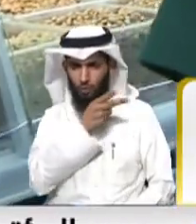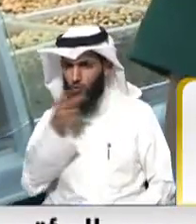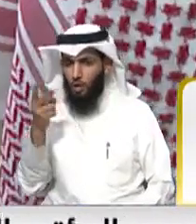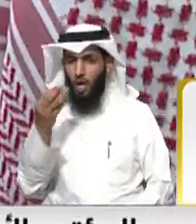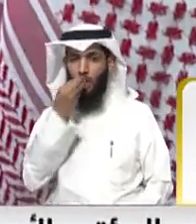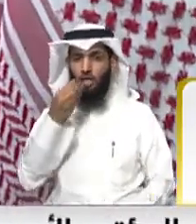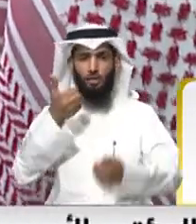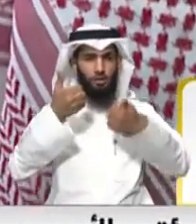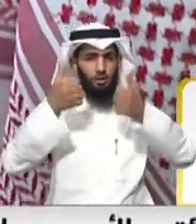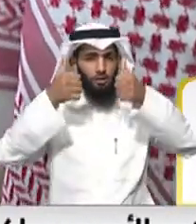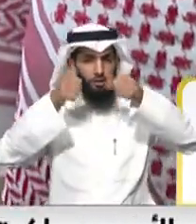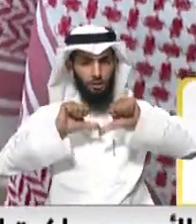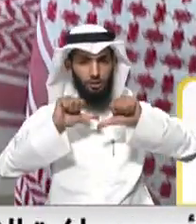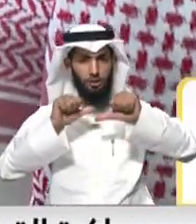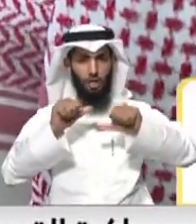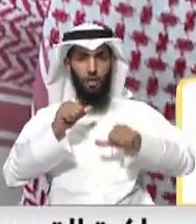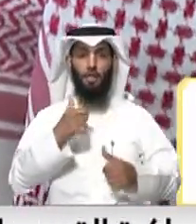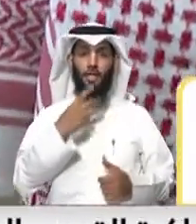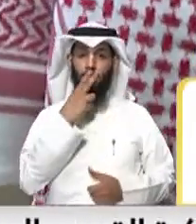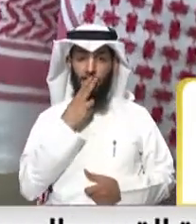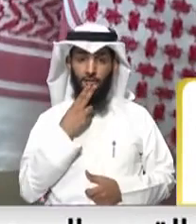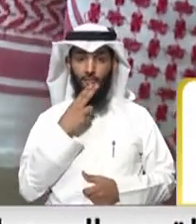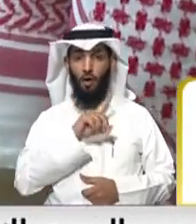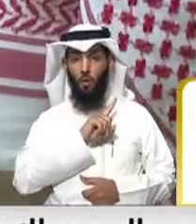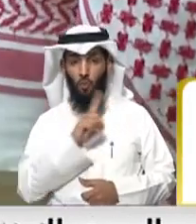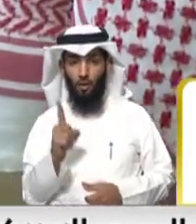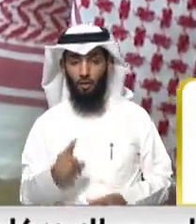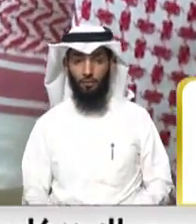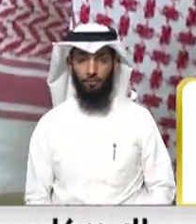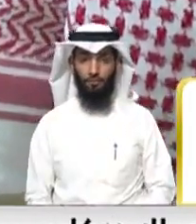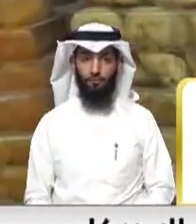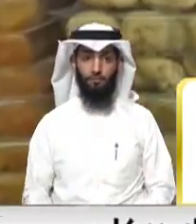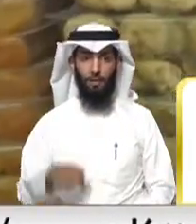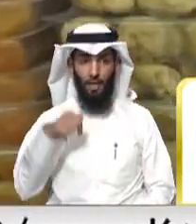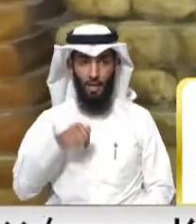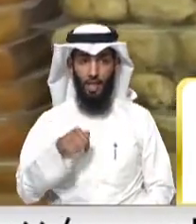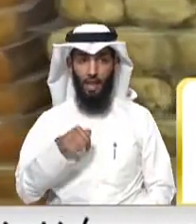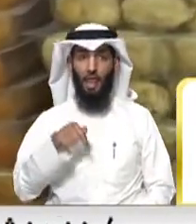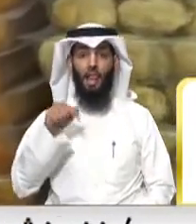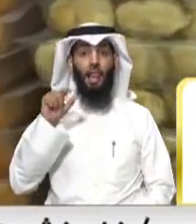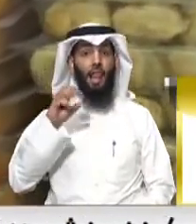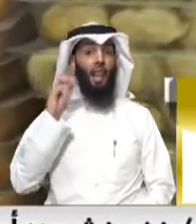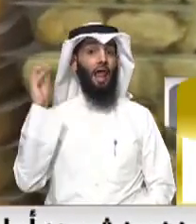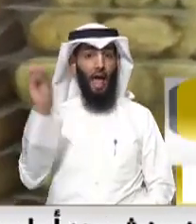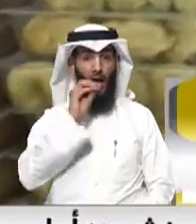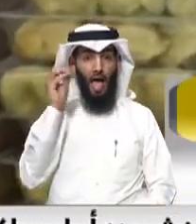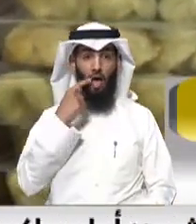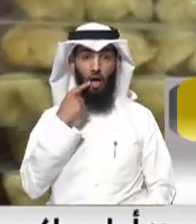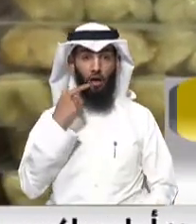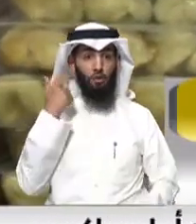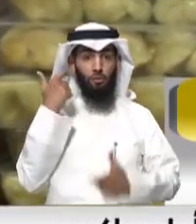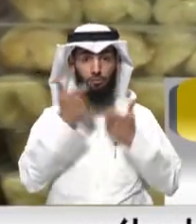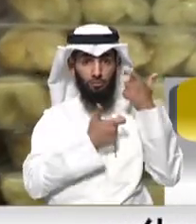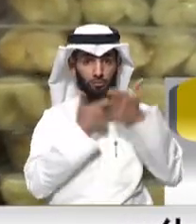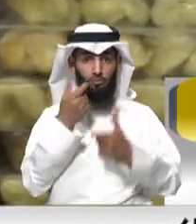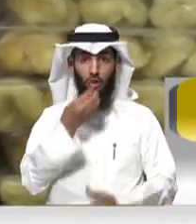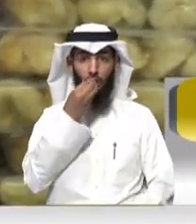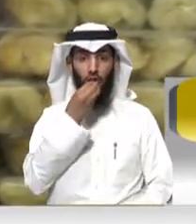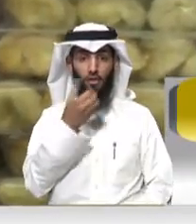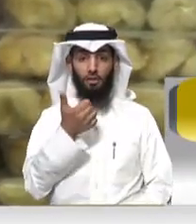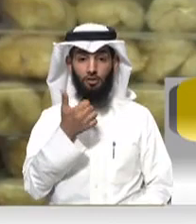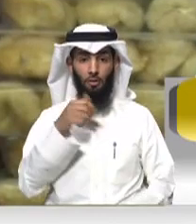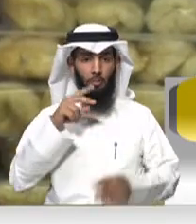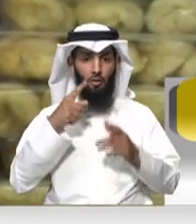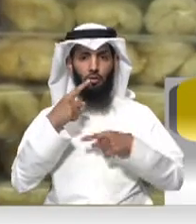الآدمي في كل محافظات البلاد. الهيئة العامة للغذاء والتغذية في جميع المحافظات حريصة على تكثيف الجولات